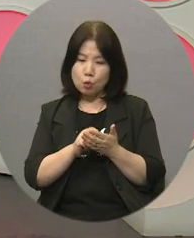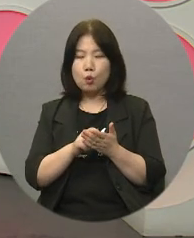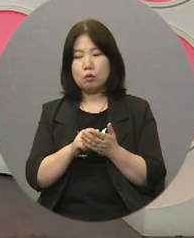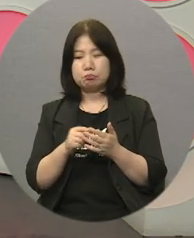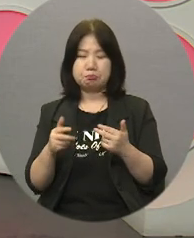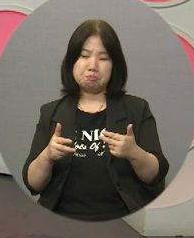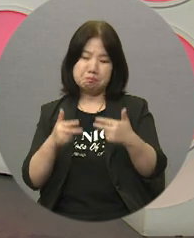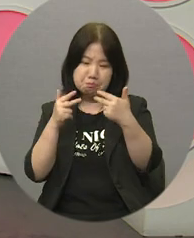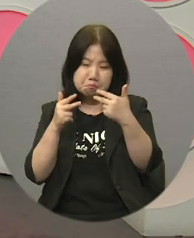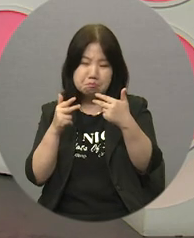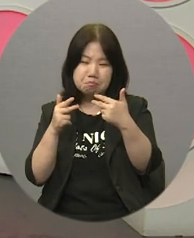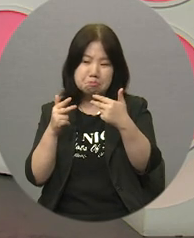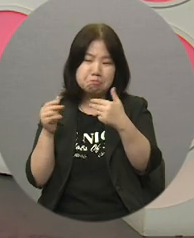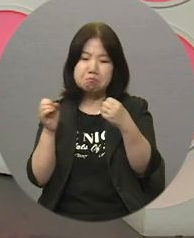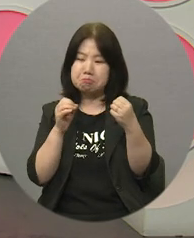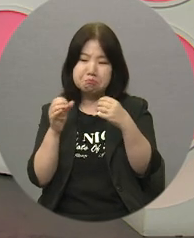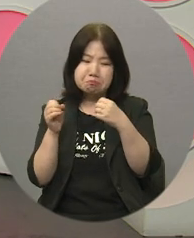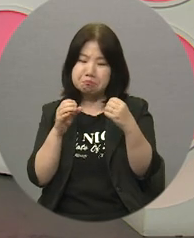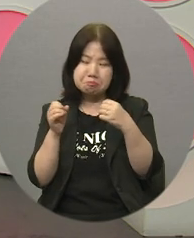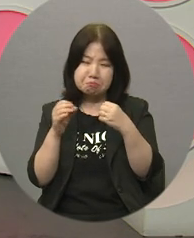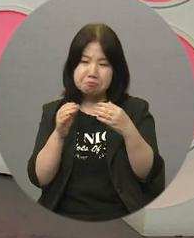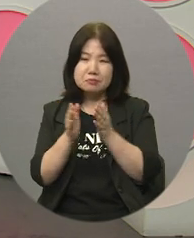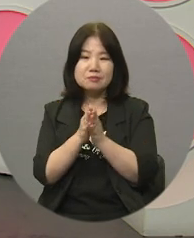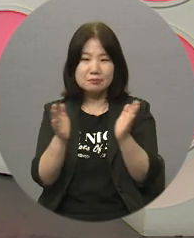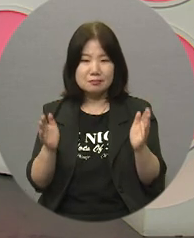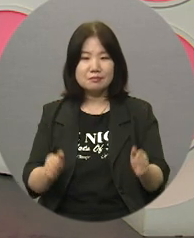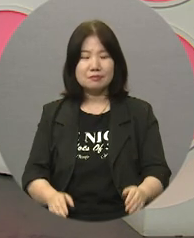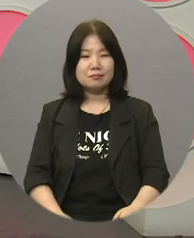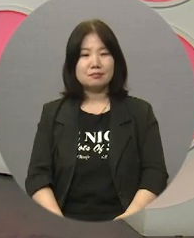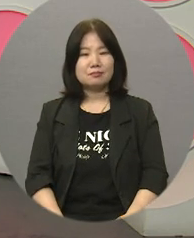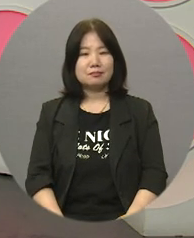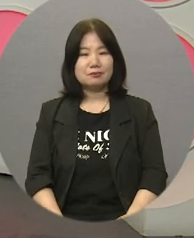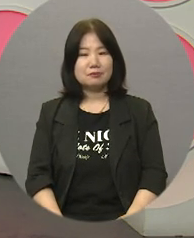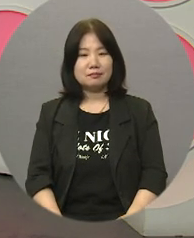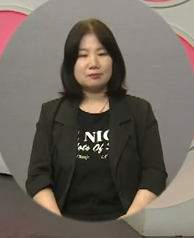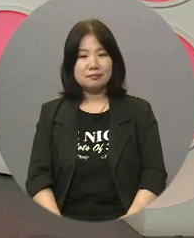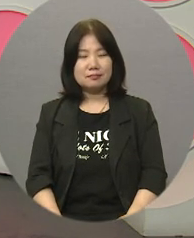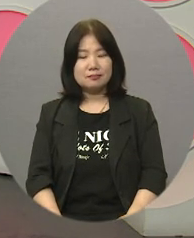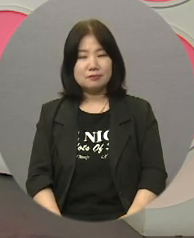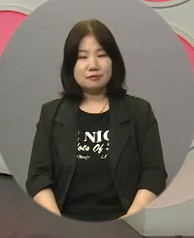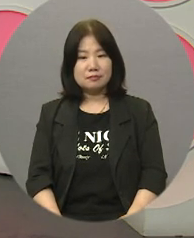얼굴을 보며 통화를 하기 시작했습니다.